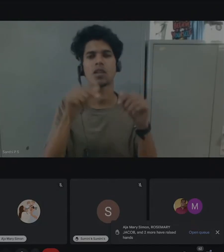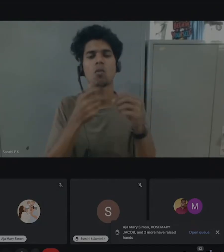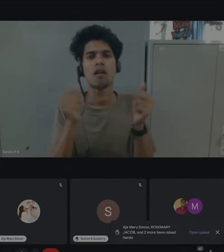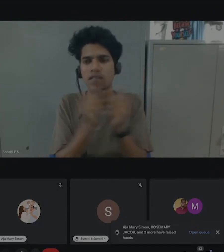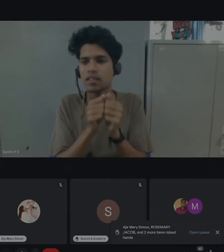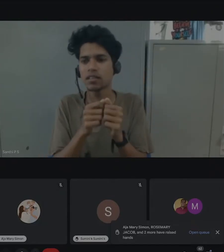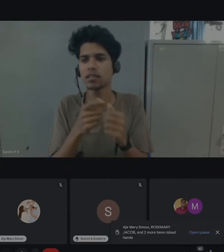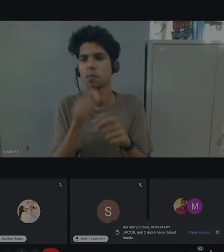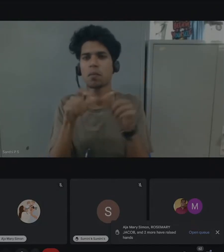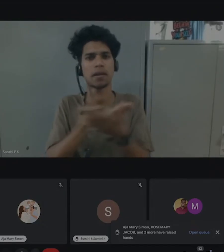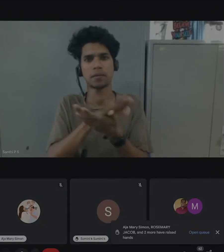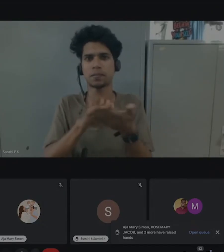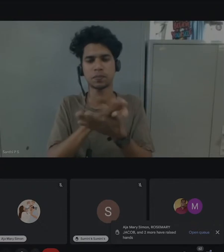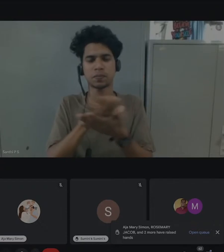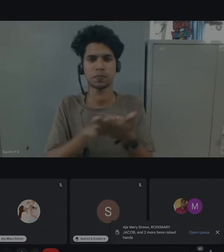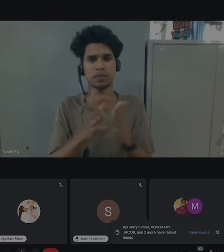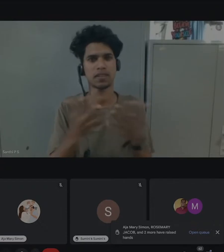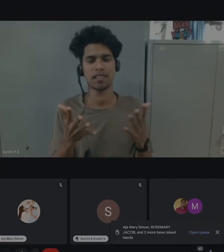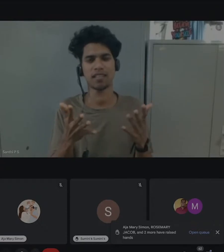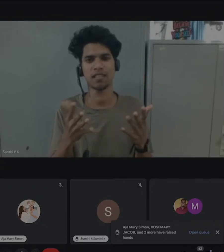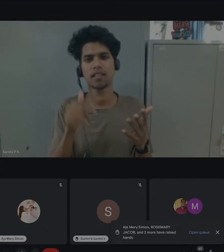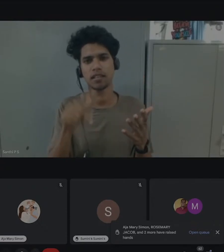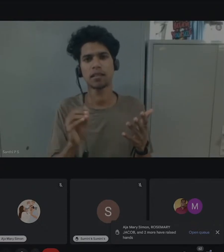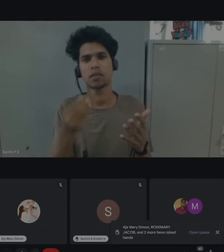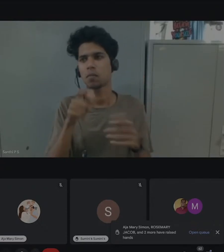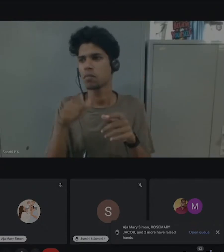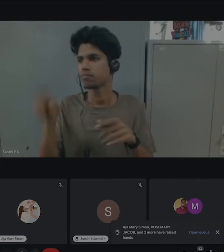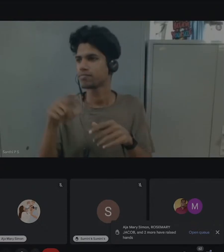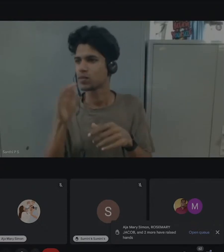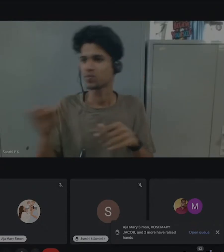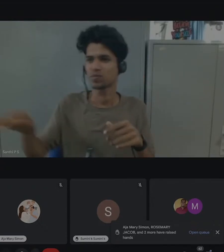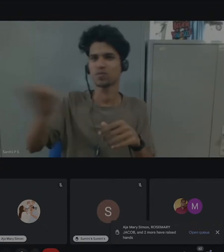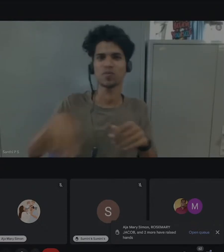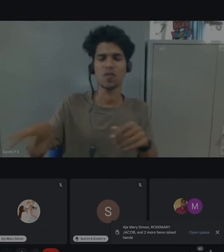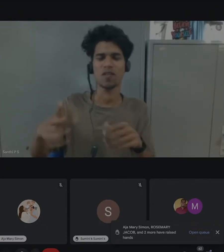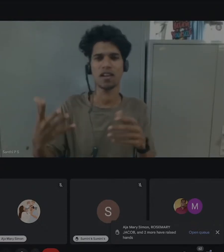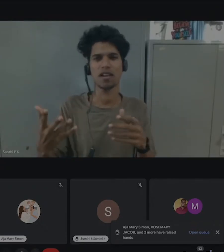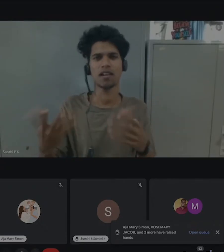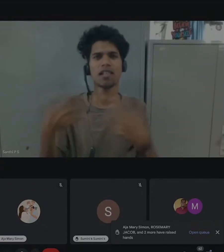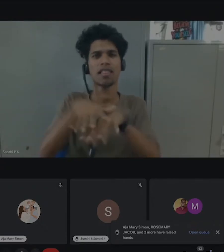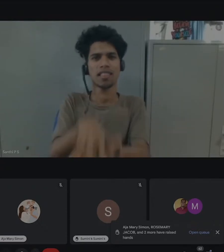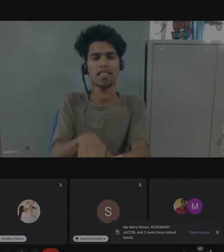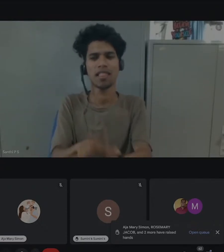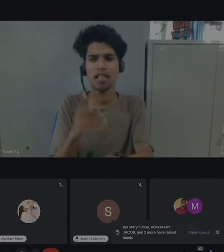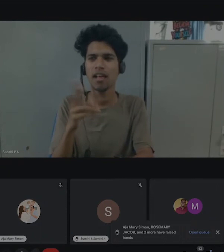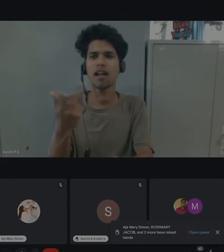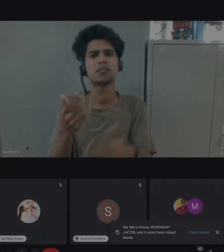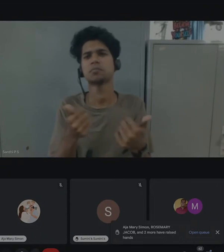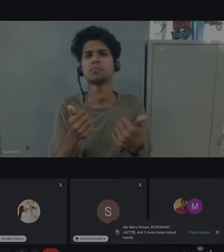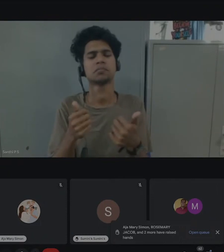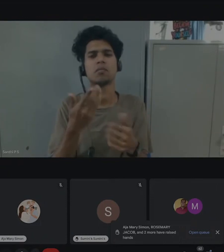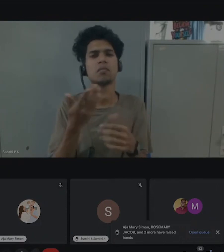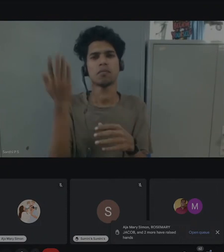ഇപ്പം എന്റെ വീട്ടിലാണെങ്കിലും ഇവിടെ ആണെങ്കിലും അങ്ങനെ ഒരു പിള്ളേരായിട്ട് മിങ്കിൾ ചെയ്യാൻ പറ്റുന്നില്ല. ആരെങ്കിലും കാണുമ്പോൾ ഭയങ്കര സന്തോഷം, അവരായിട്ട് കളിക്കുകയോ